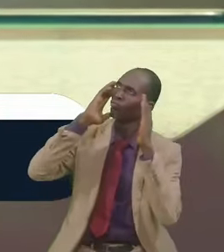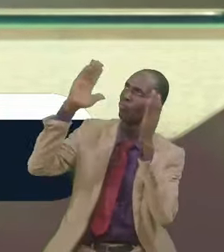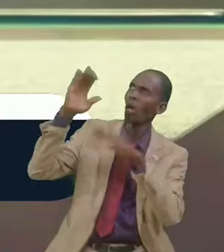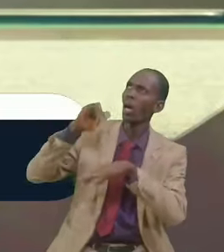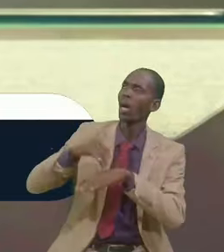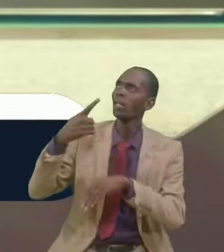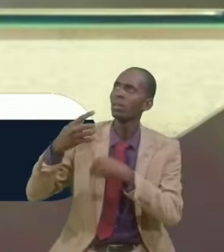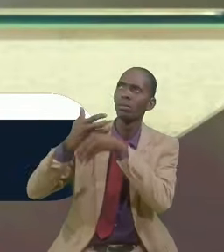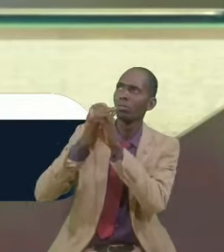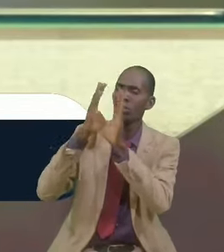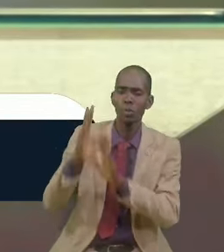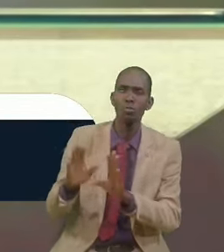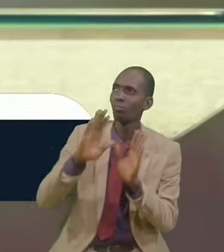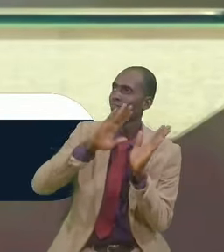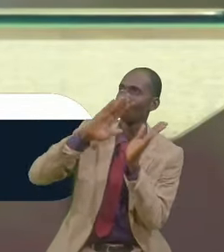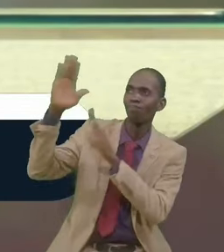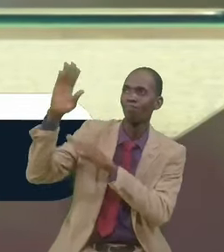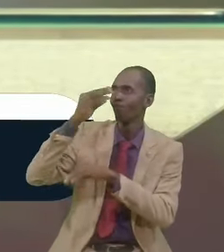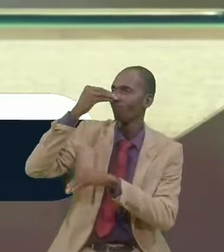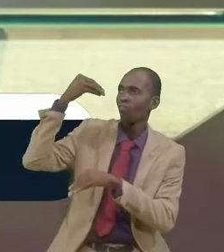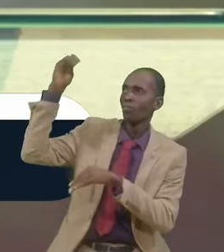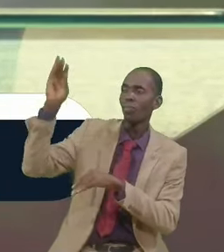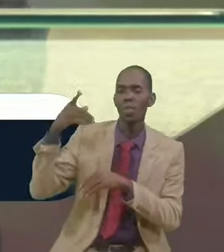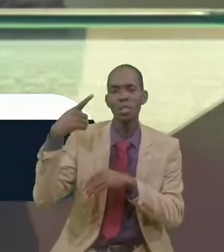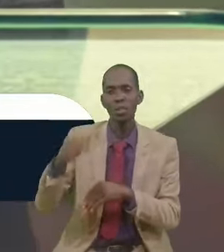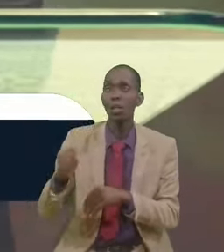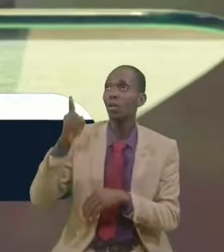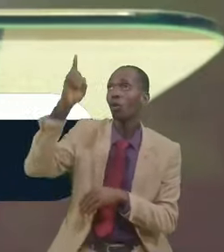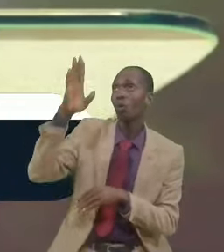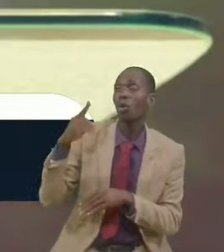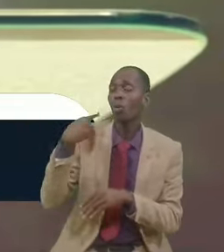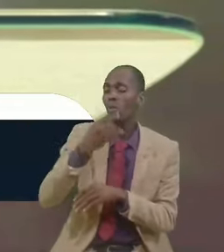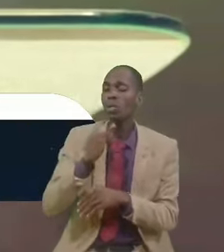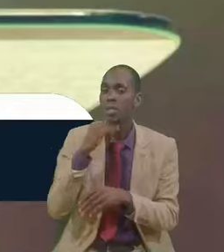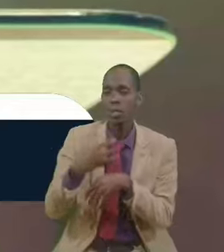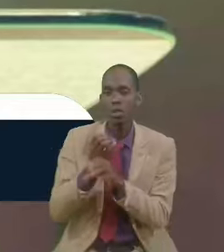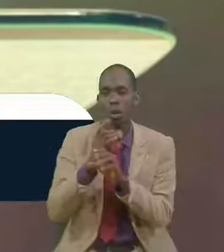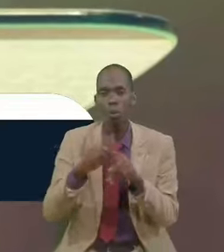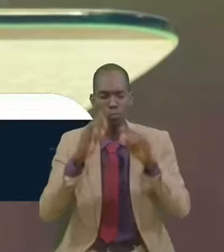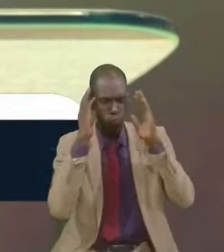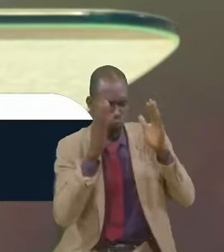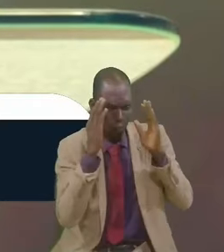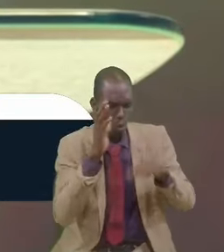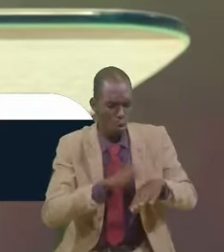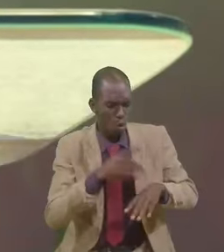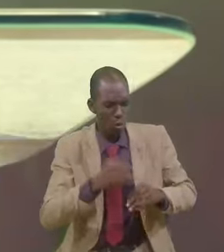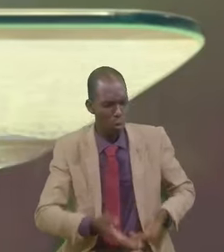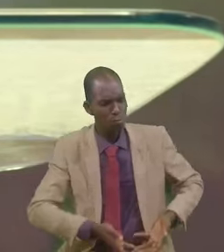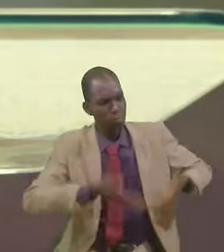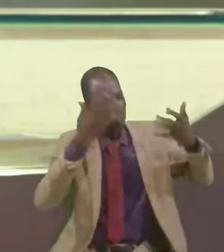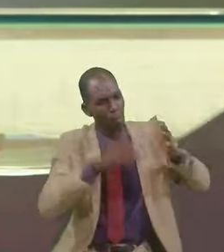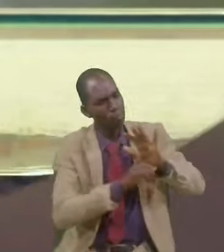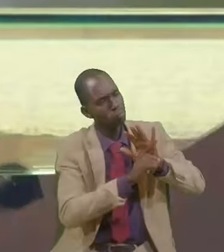terre. Ils ne regardaient pas au créateur des montagnes. Ils ne regardaient pas celui qui est en mesure d'ôter